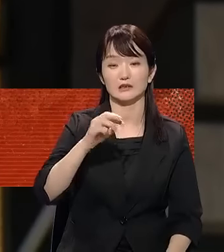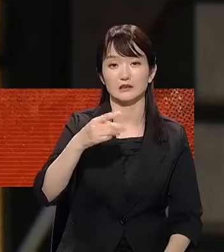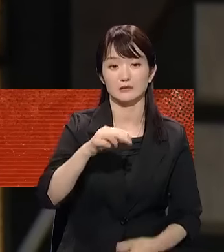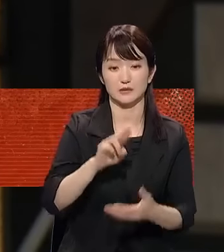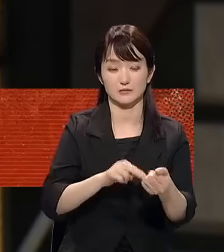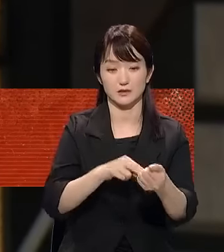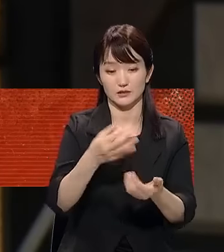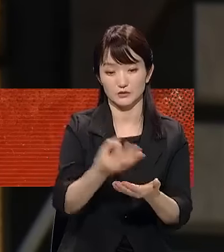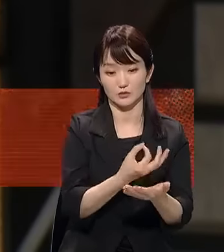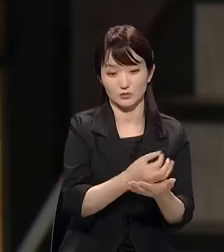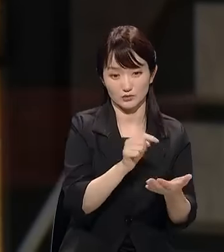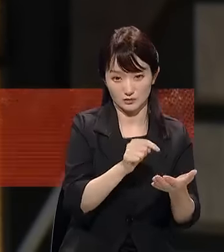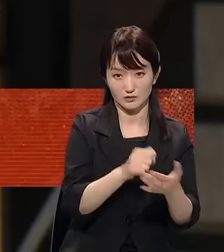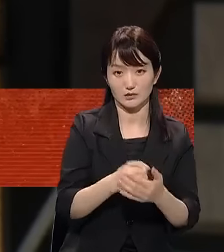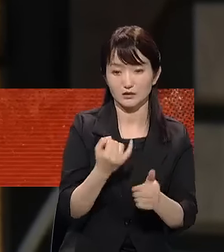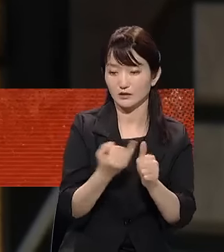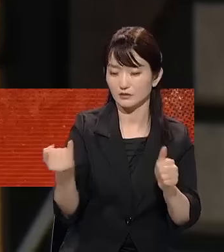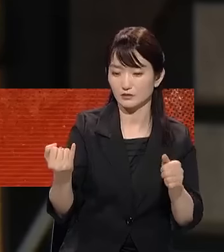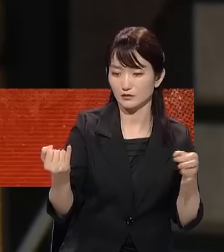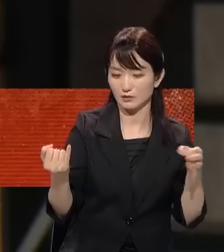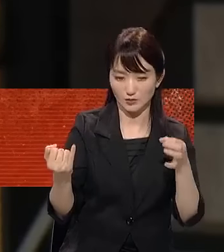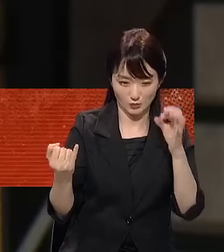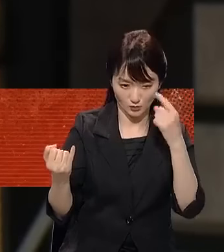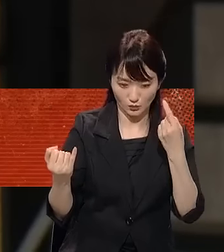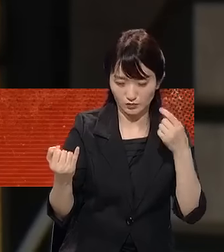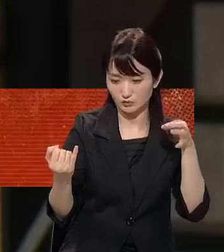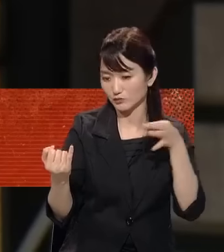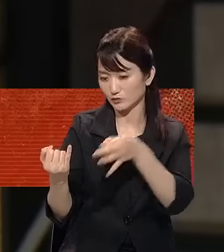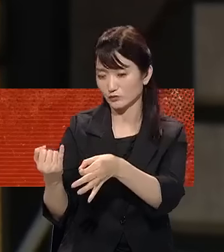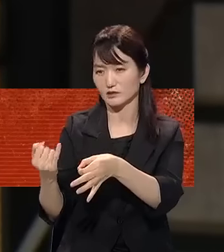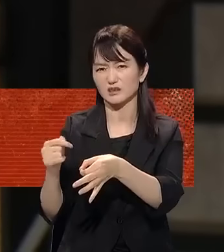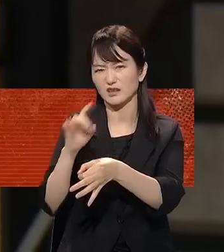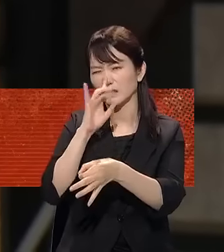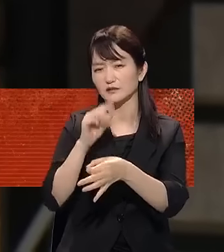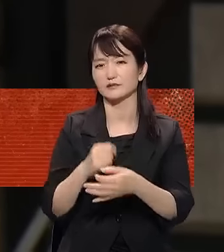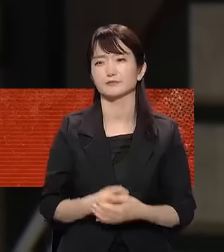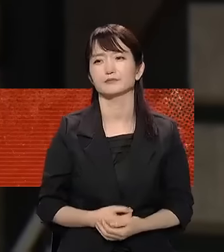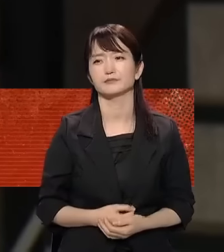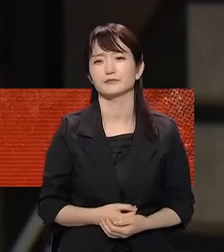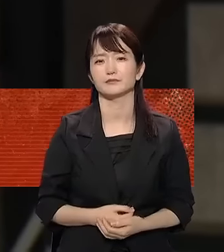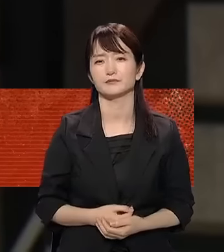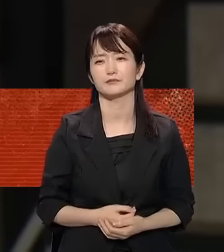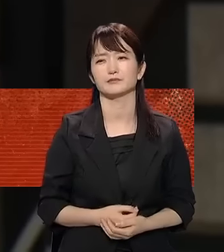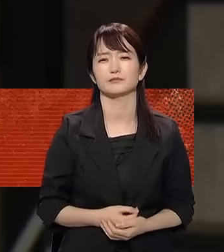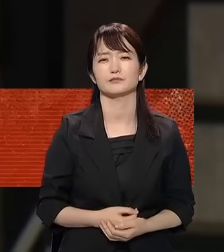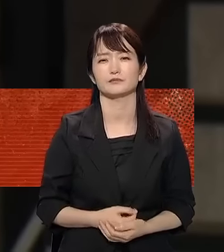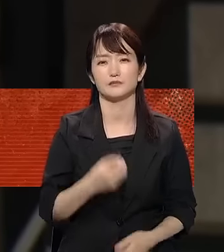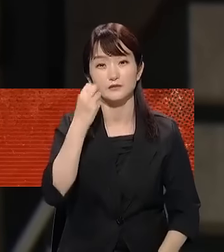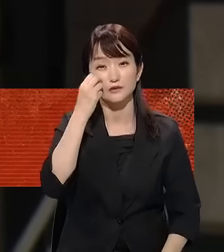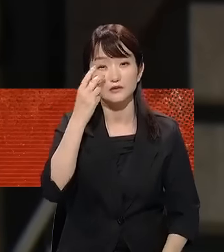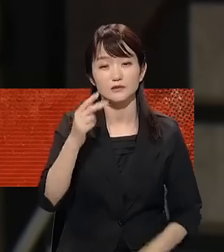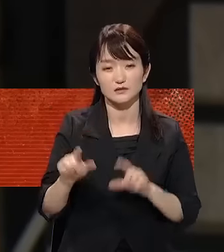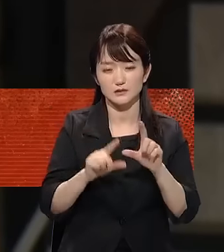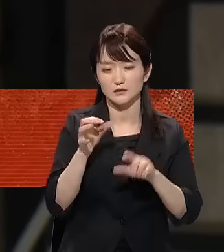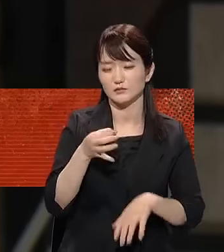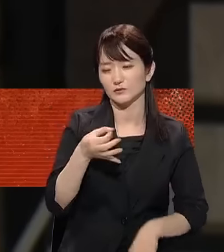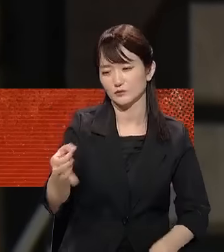아내에게 봉급을 주는 척 했는데 이게 그게 잘 안 되니까 최근 두 달간 아예 생활비를 갖다 주지